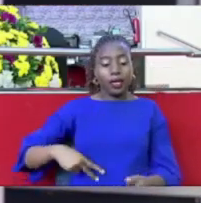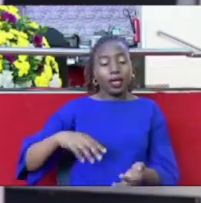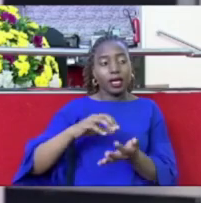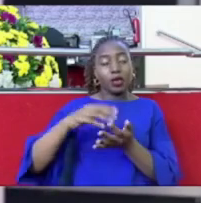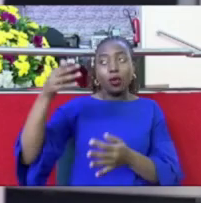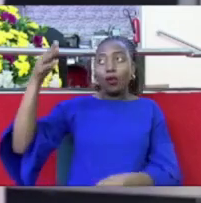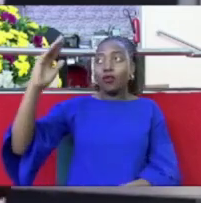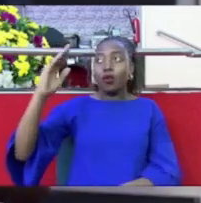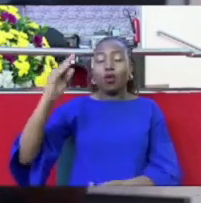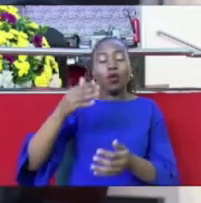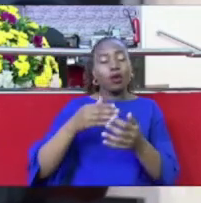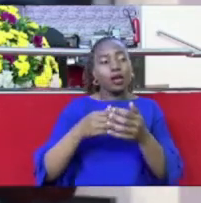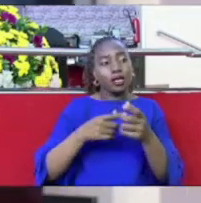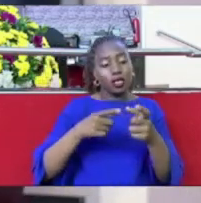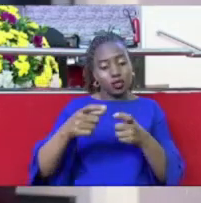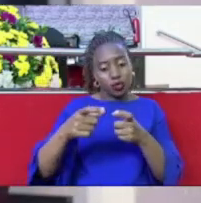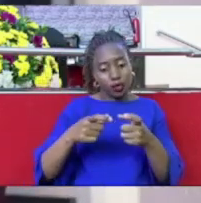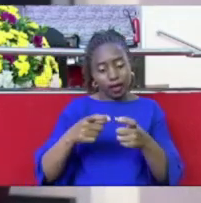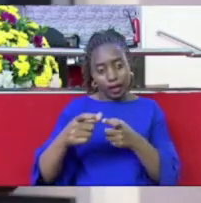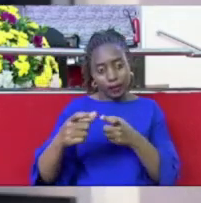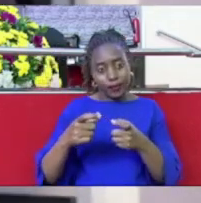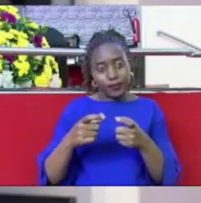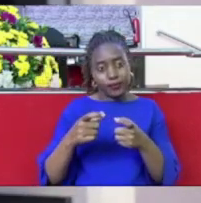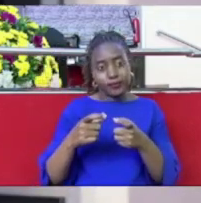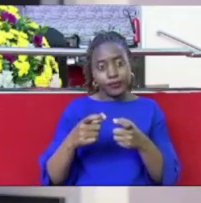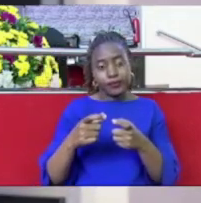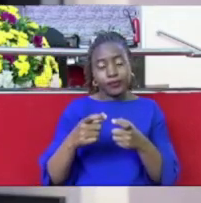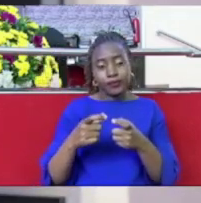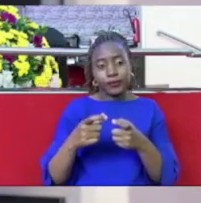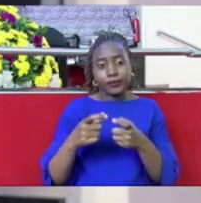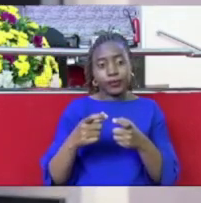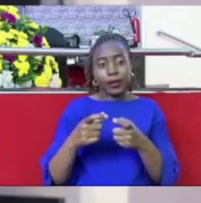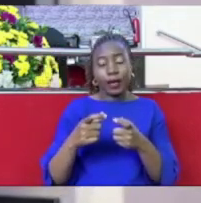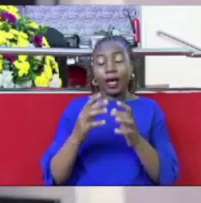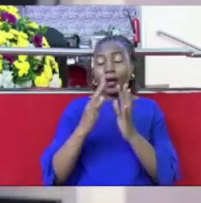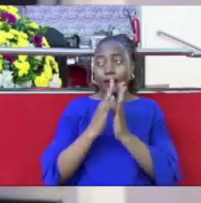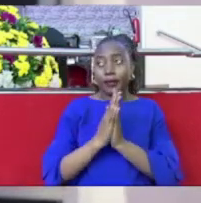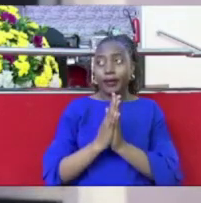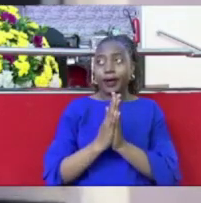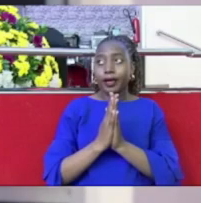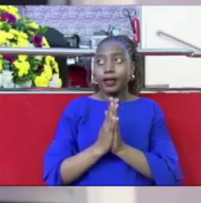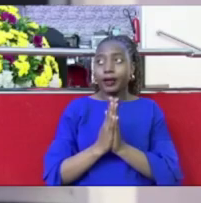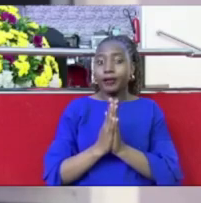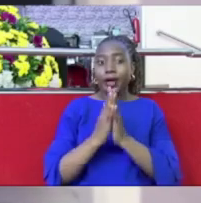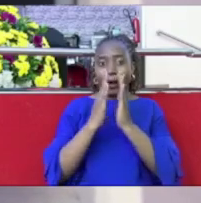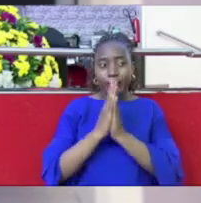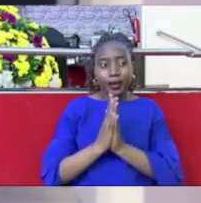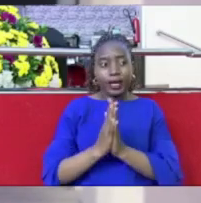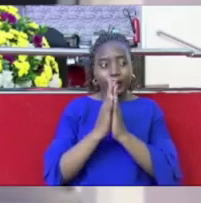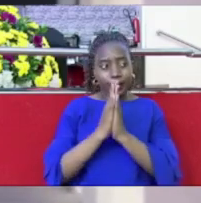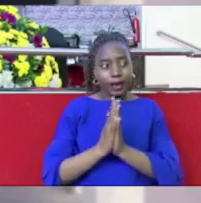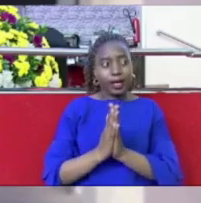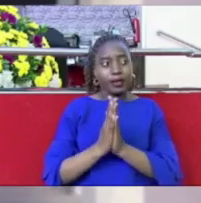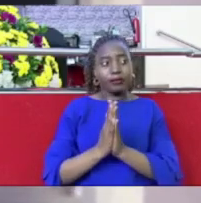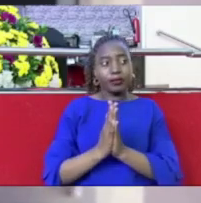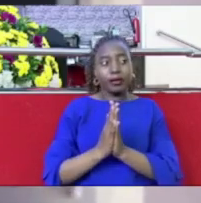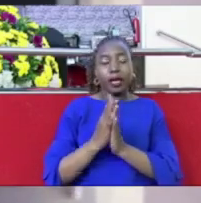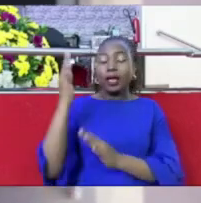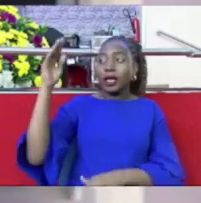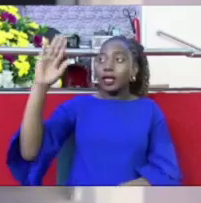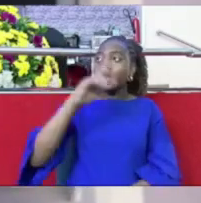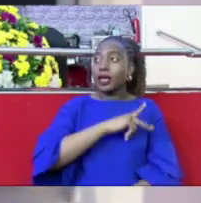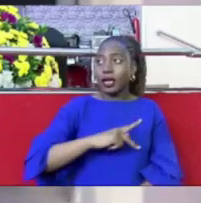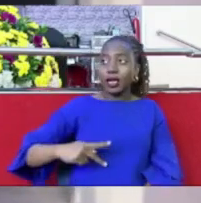your affairs. Wakati ufalme wake unatawala mambo yanayokuhusu. Pray, pray, pray. Omba. Thy kingdom come,